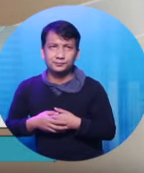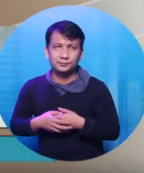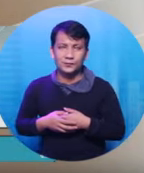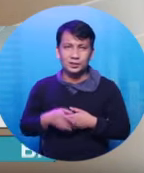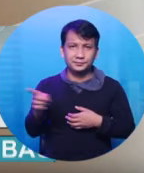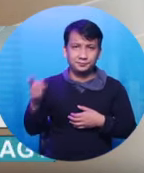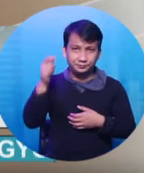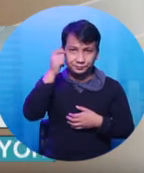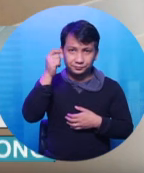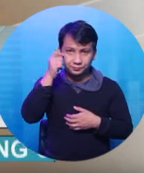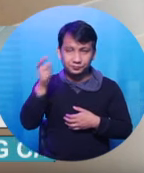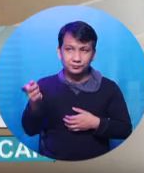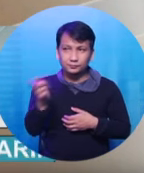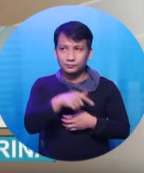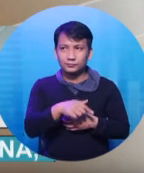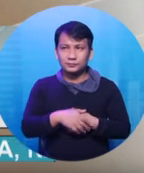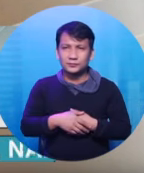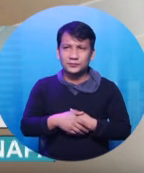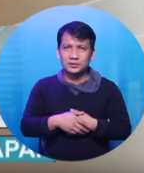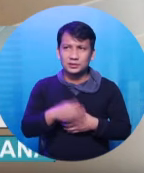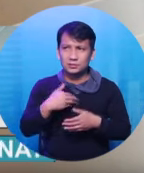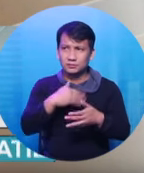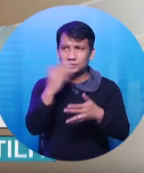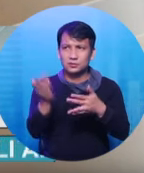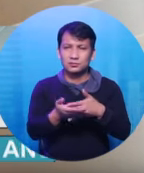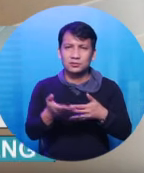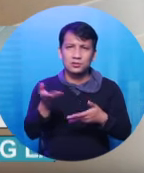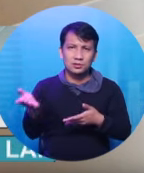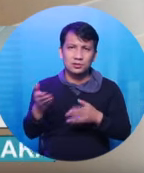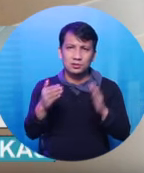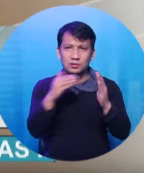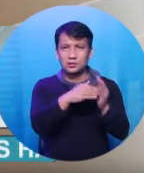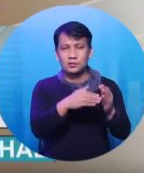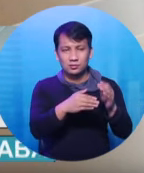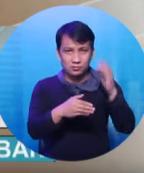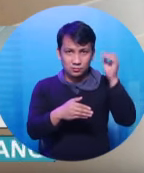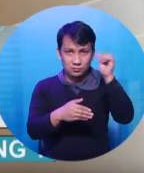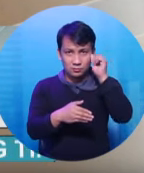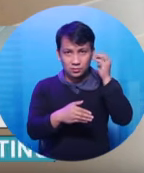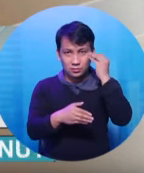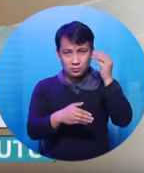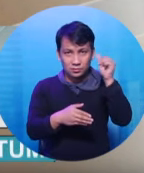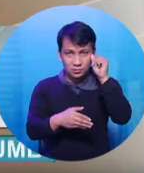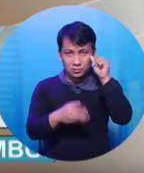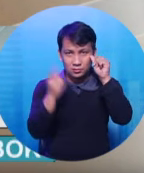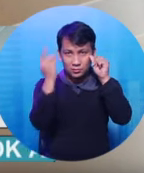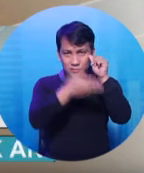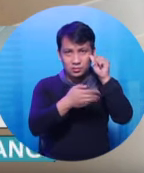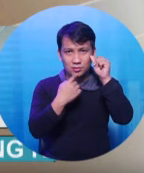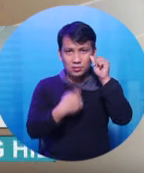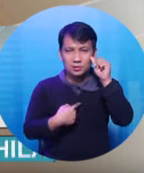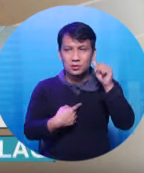Sir Tyrone. Magkakaso tayo laban kay Mark at saka